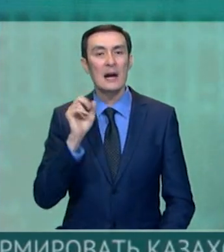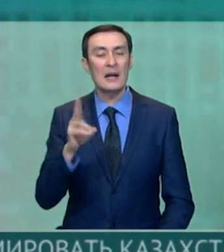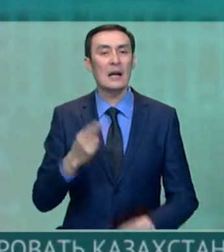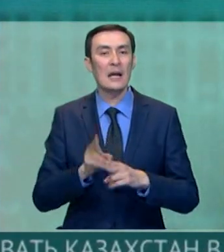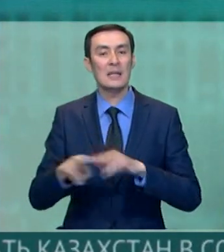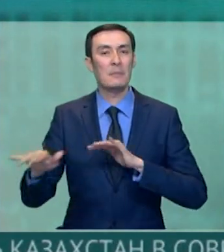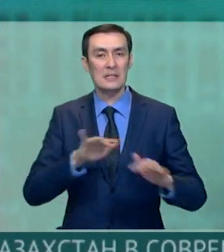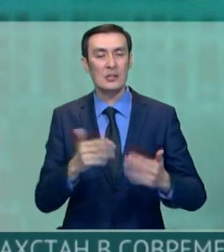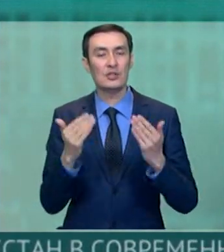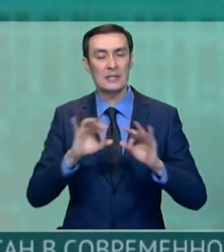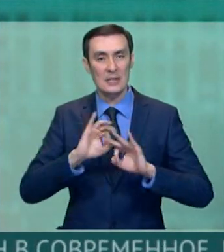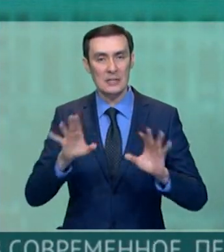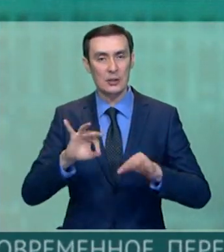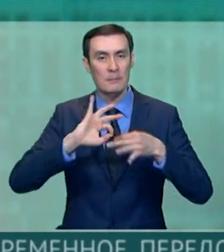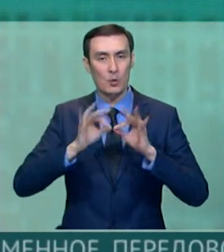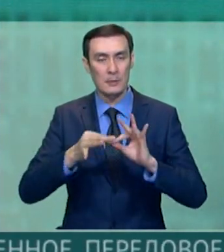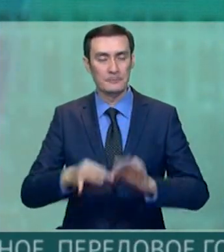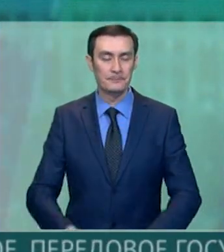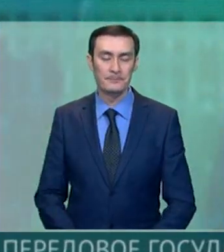это было, расскажет Назымгуль Кумыспаева.